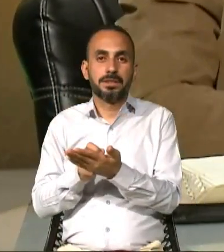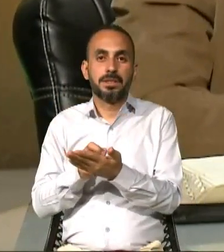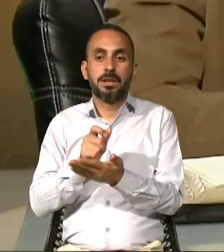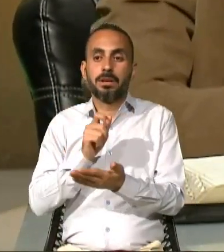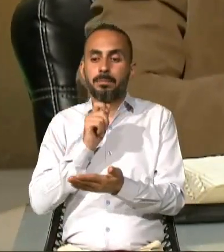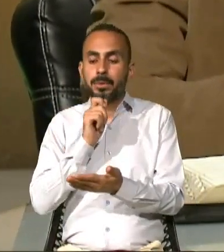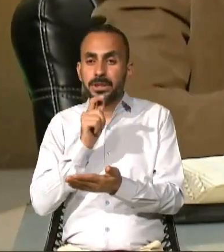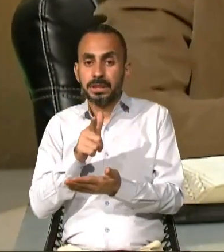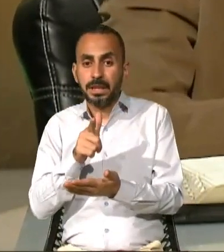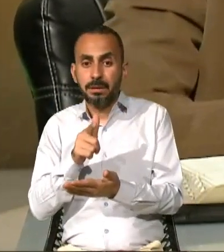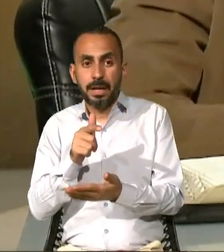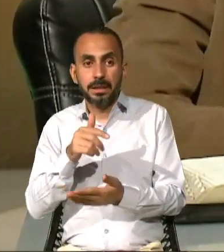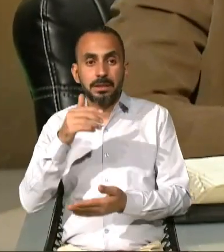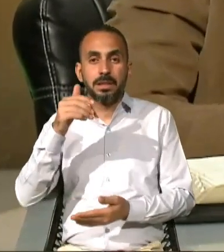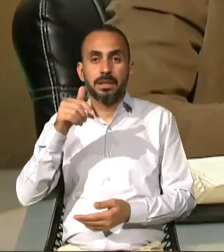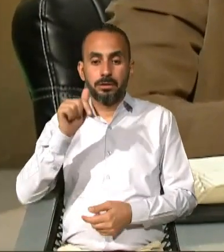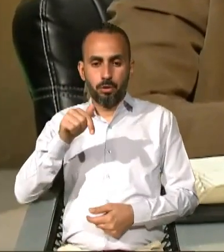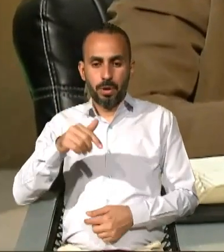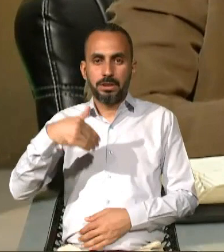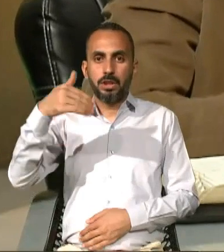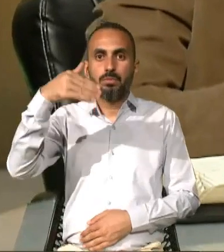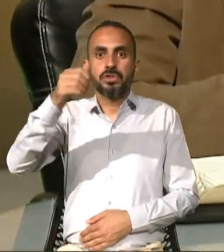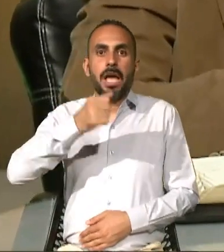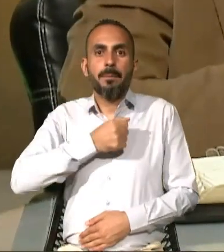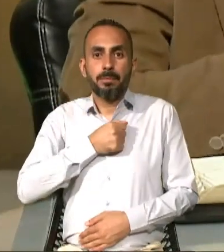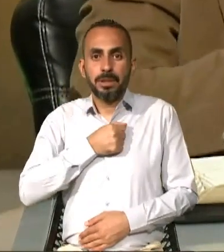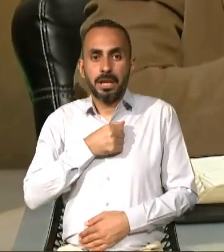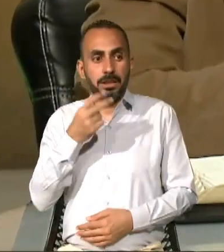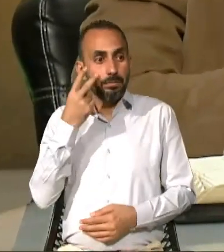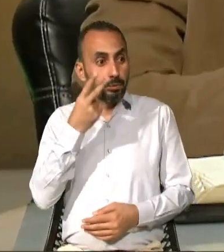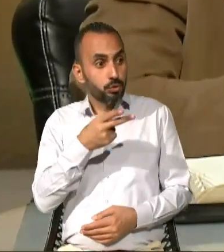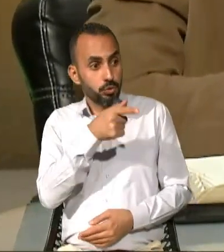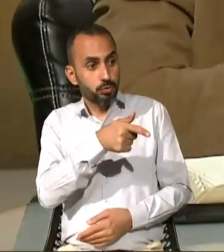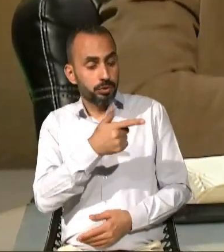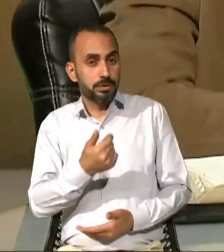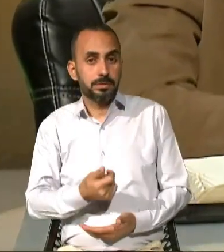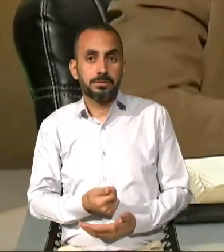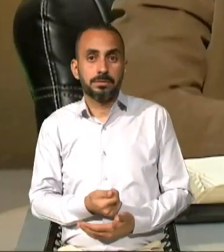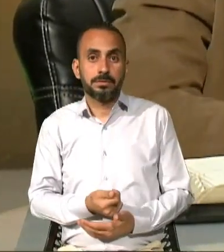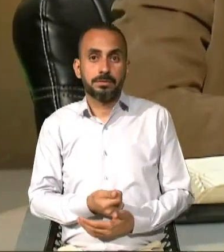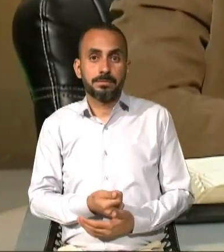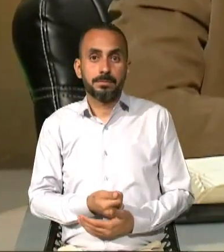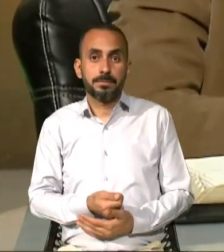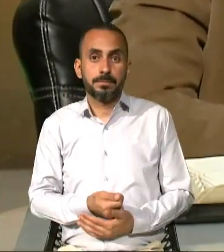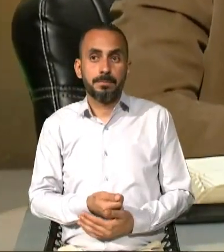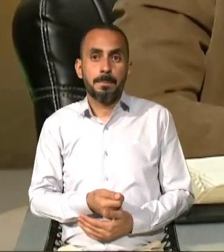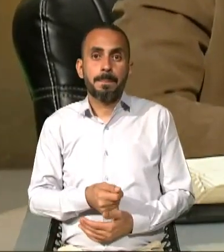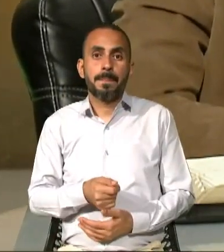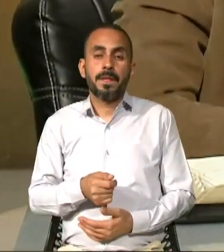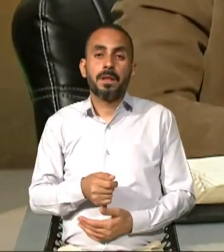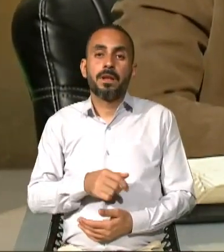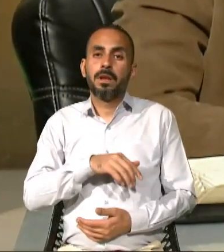المستقبلية. بيقولوا ما تحقق من النبوات دي تقريبا